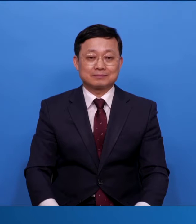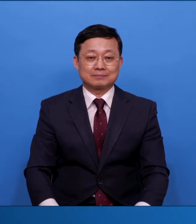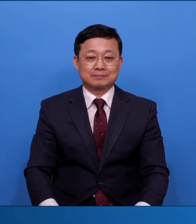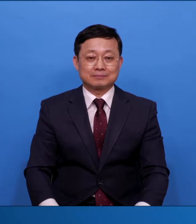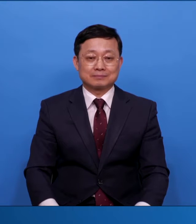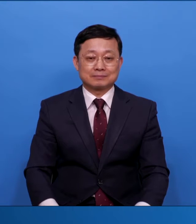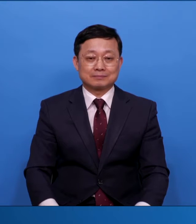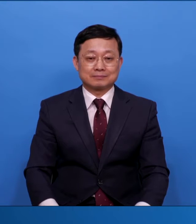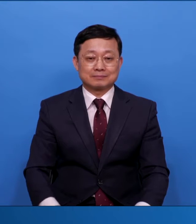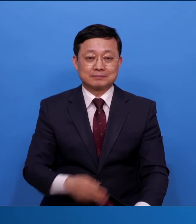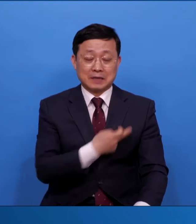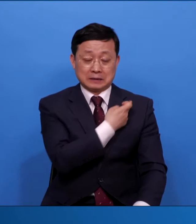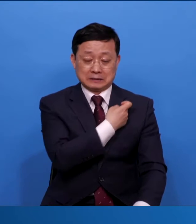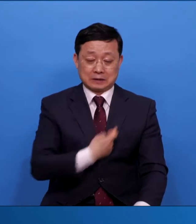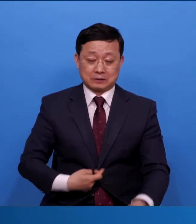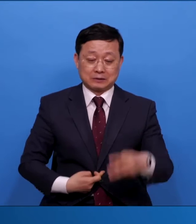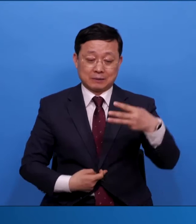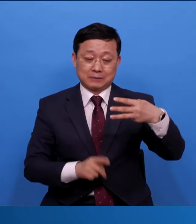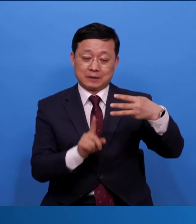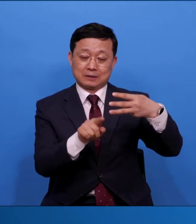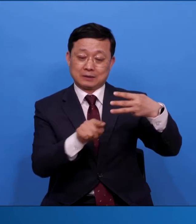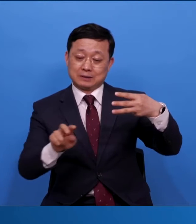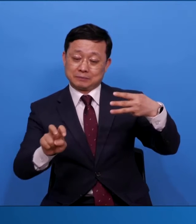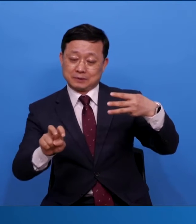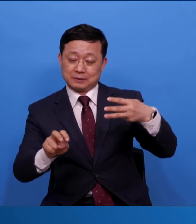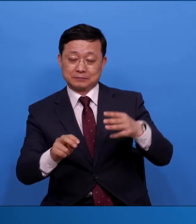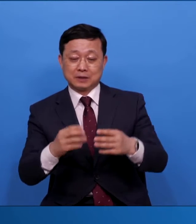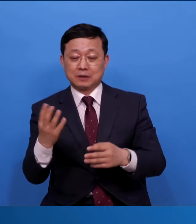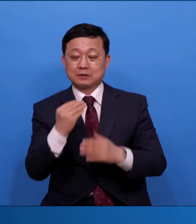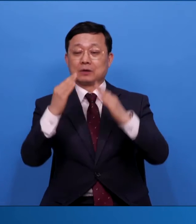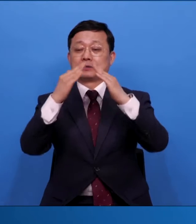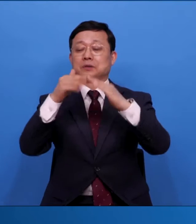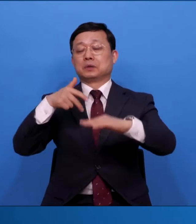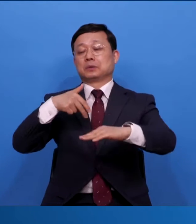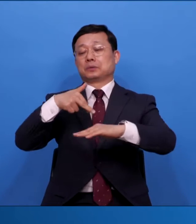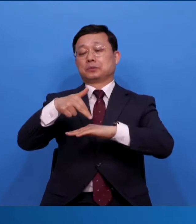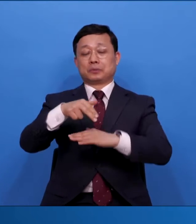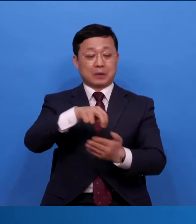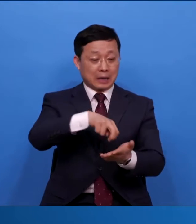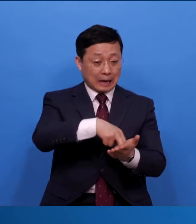미문의 안전병에게도 오직 그리스도로.